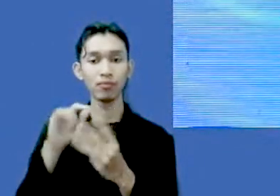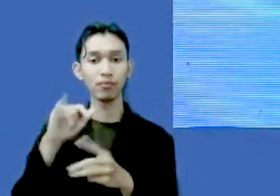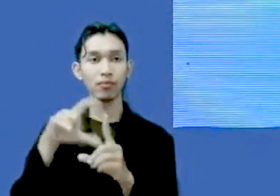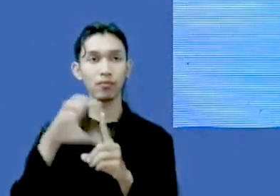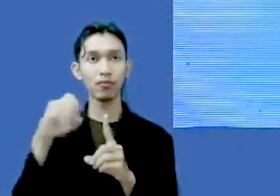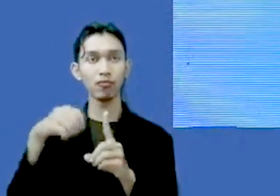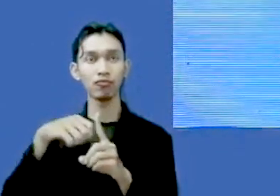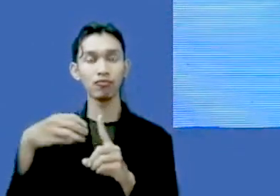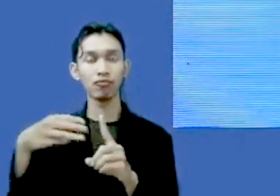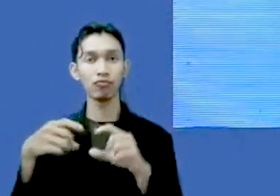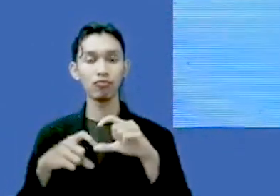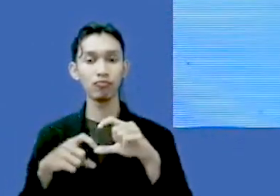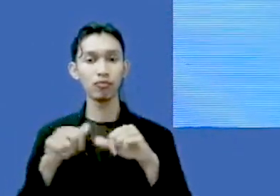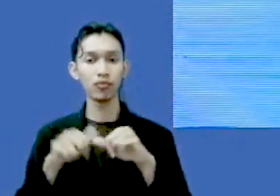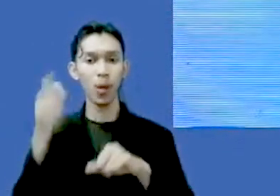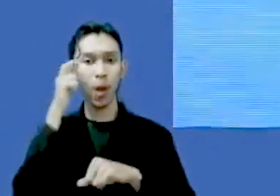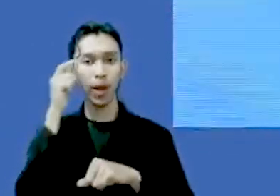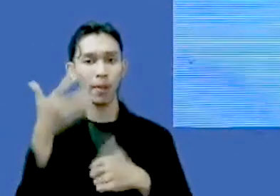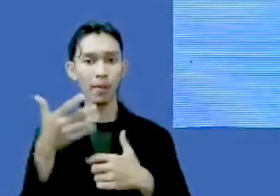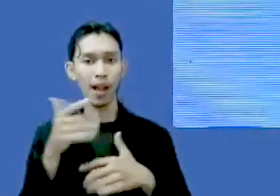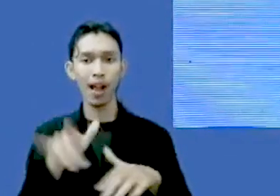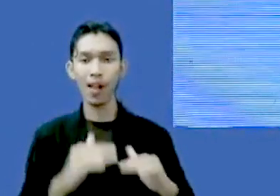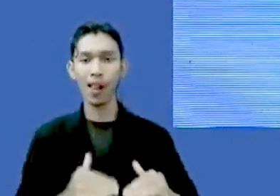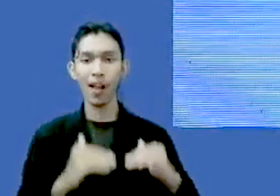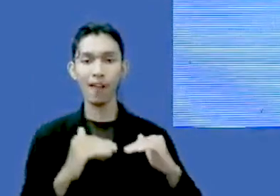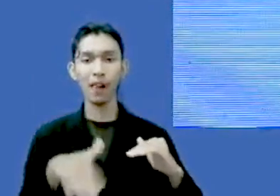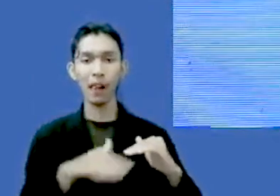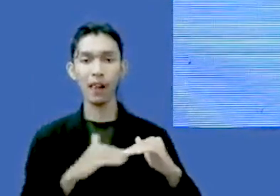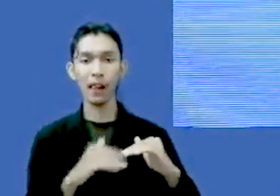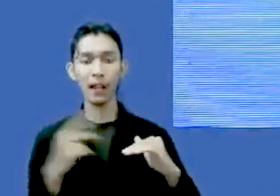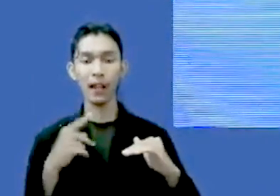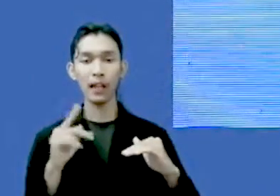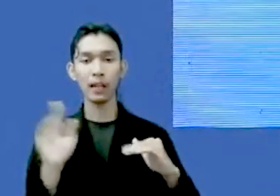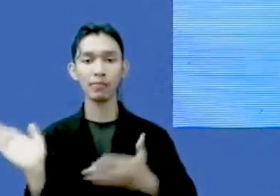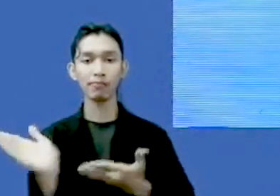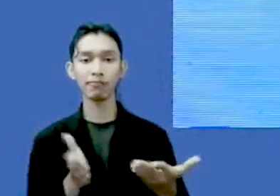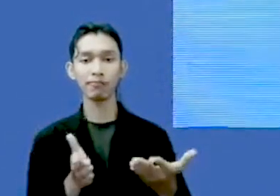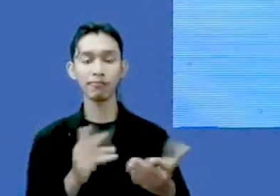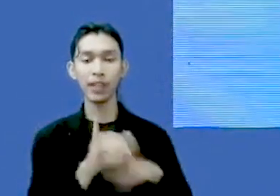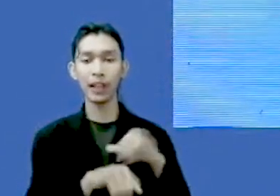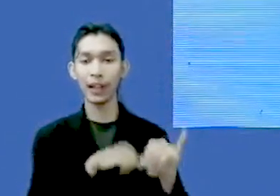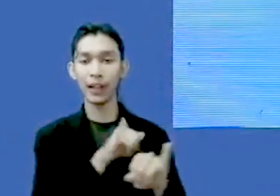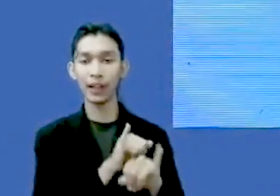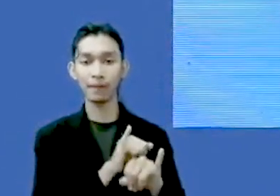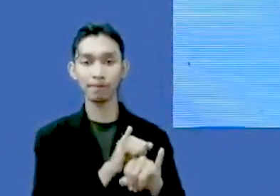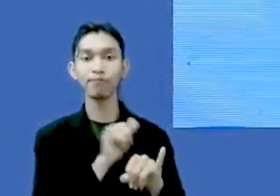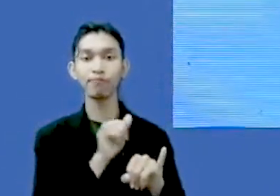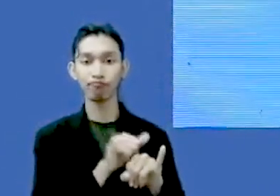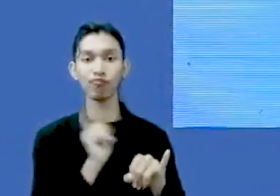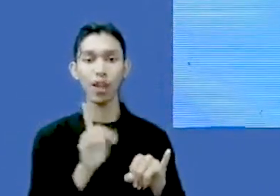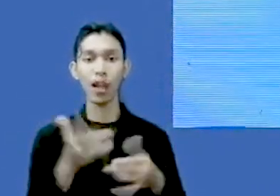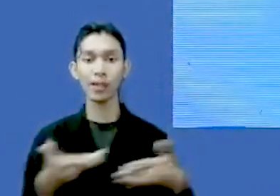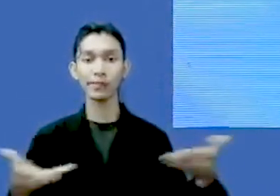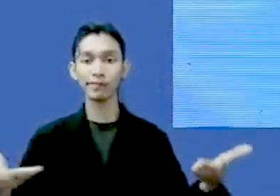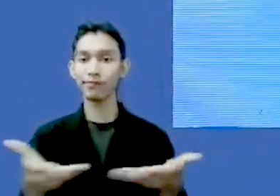bagaimana Hai yang di level pondasi kita sediakan internetnya dan ekosistemnya